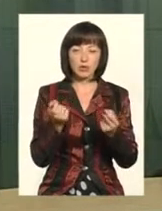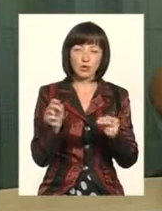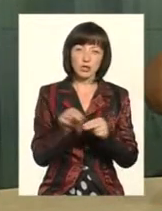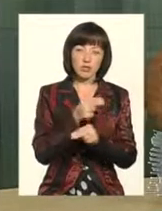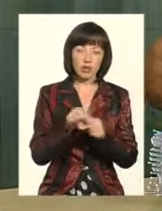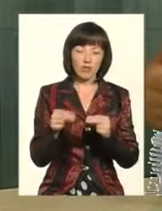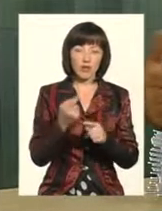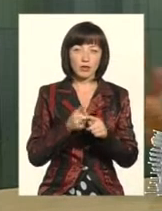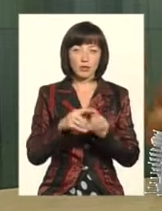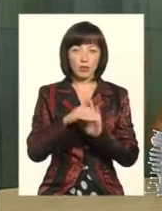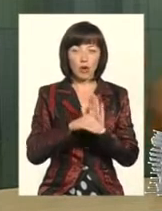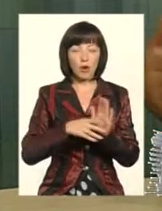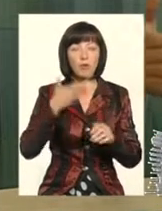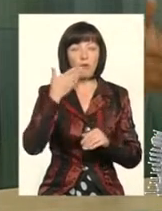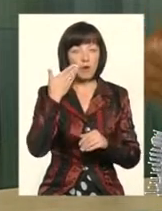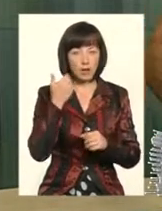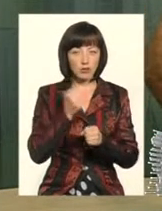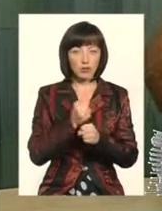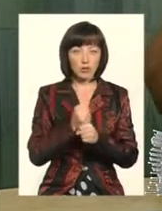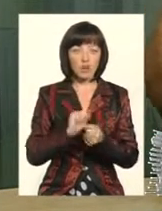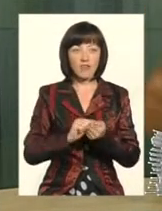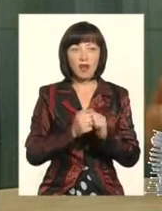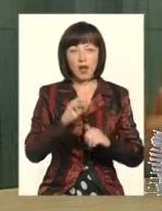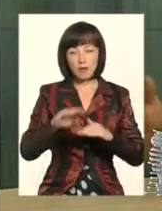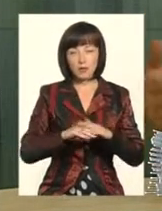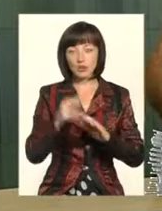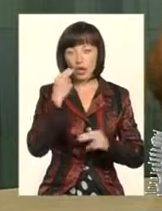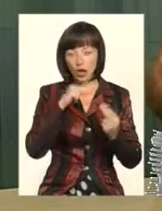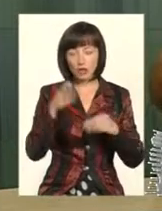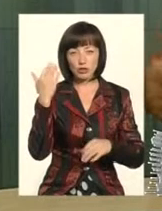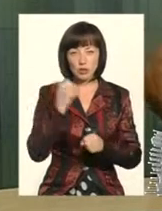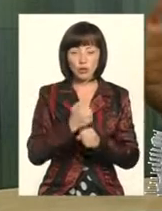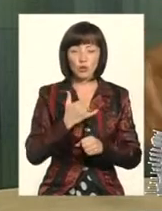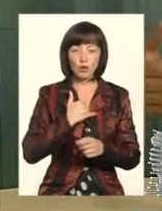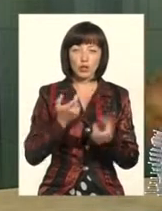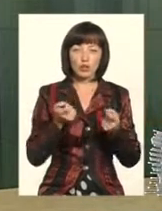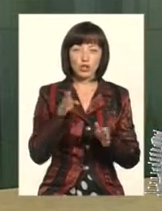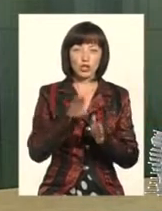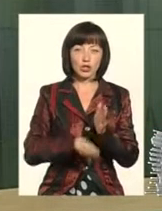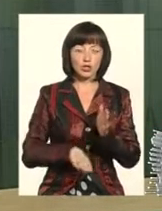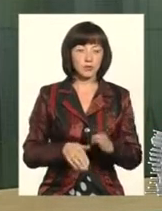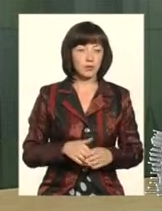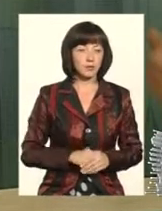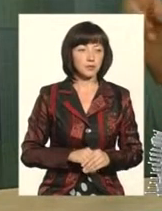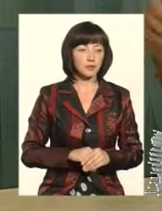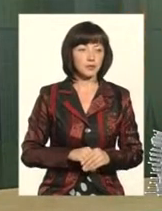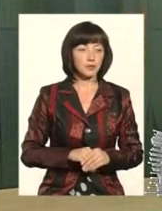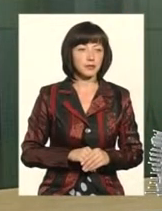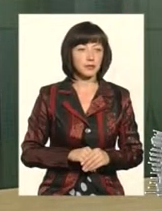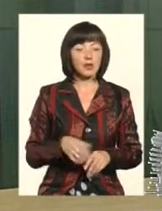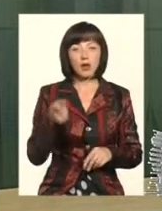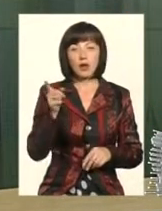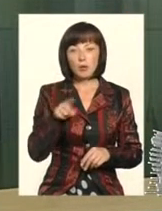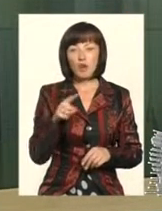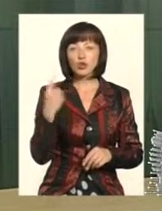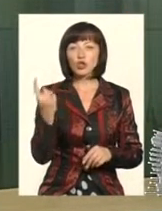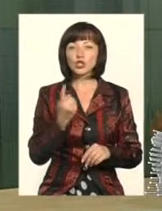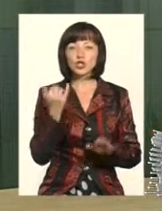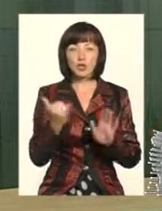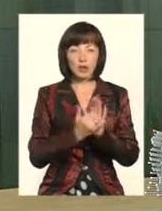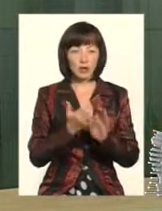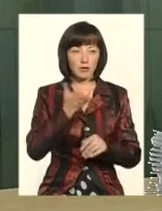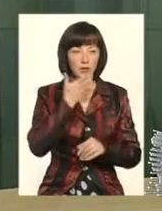програму, вона полегшить роботу, тому що в Кам'янці там вона краще працювала, в нас трошки з проєктним було. По поводу лічильників, що я хотів